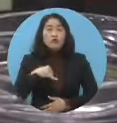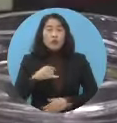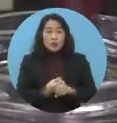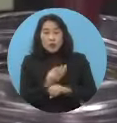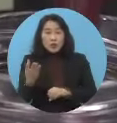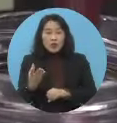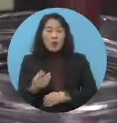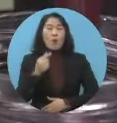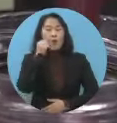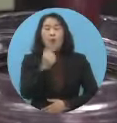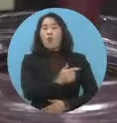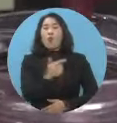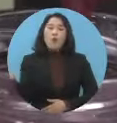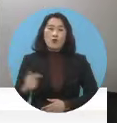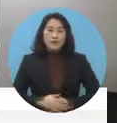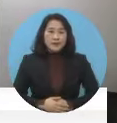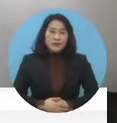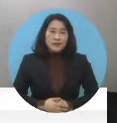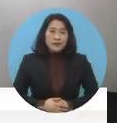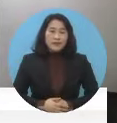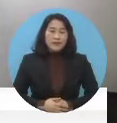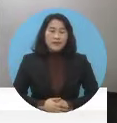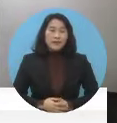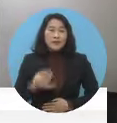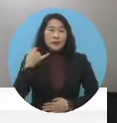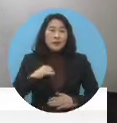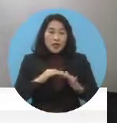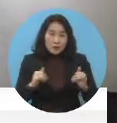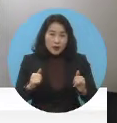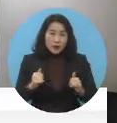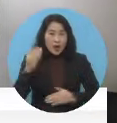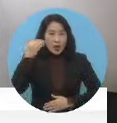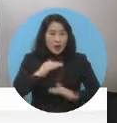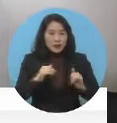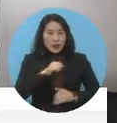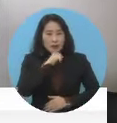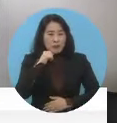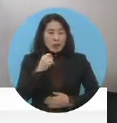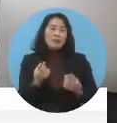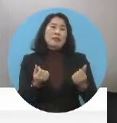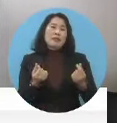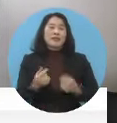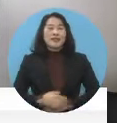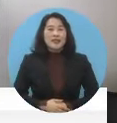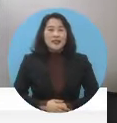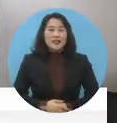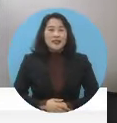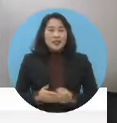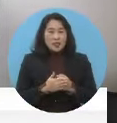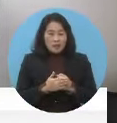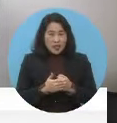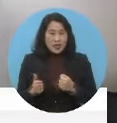소비자에게 좋은 반응을 얻고 있습니다 중국인들이 입맛과 우리나라의 입맛이 업 이주해서